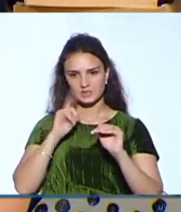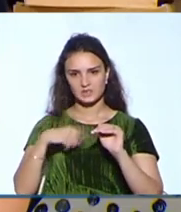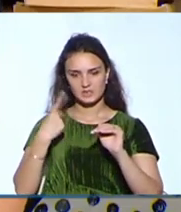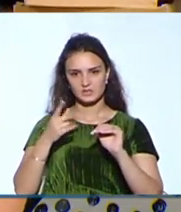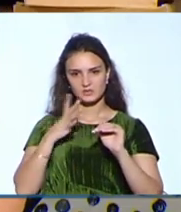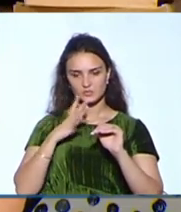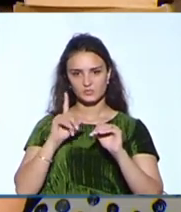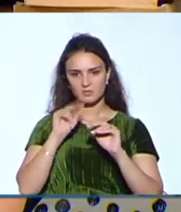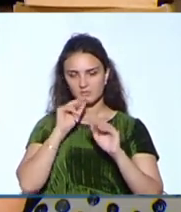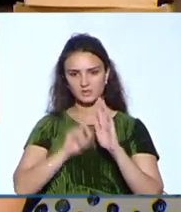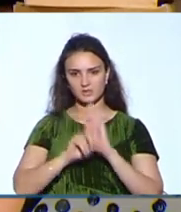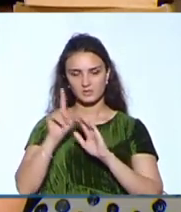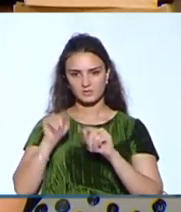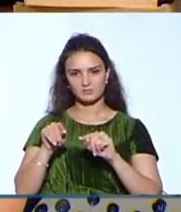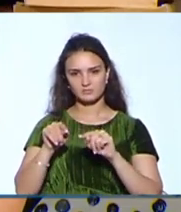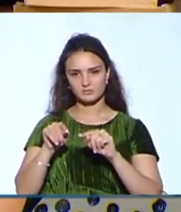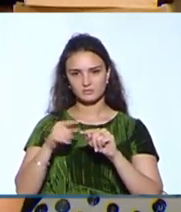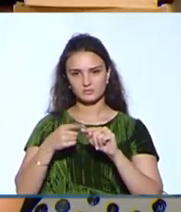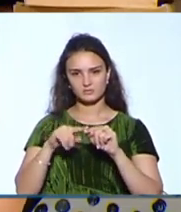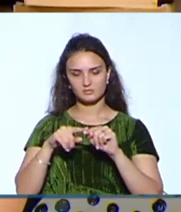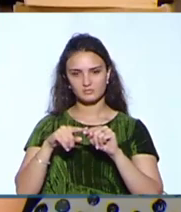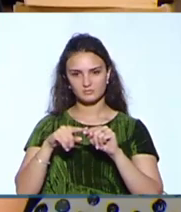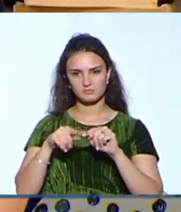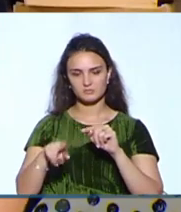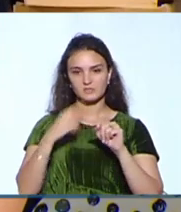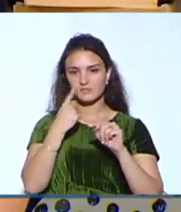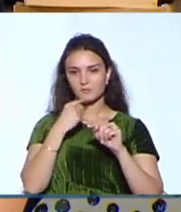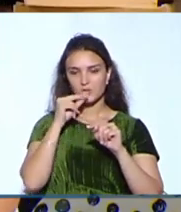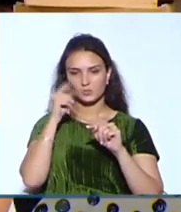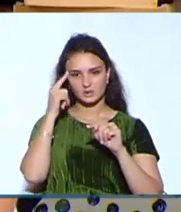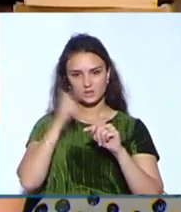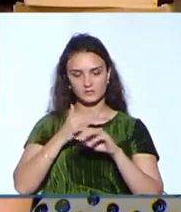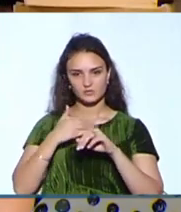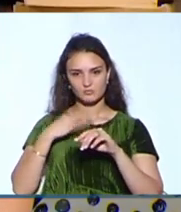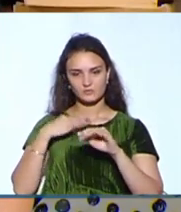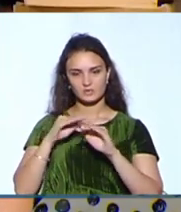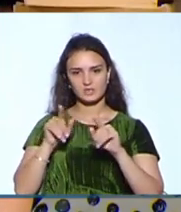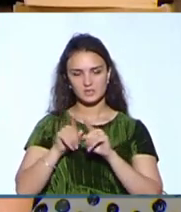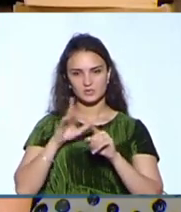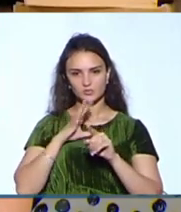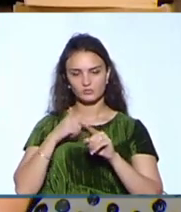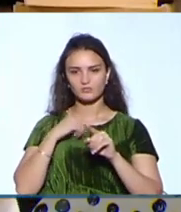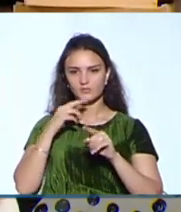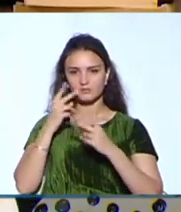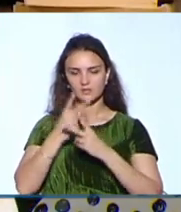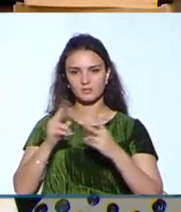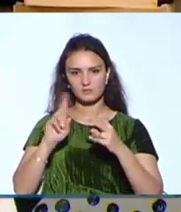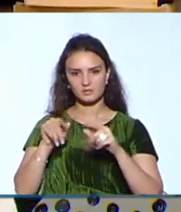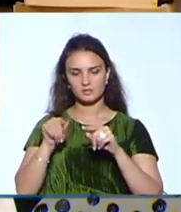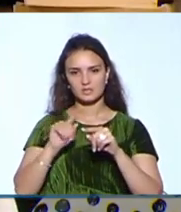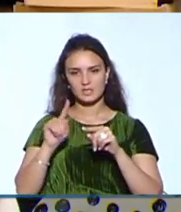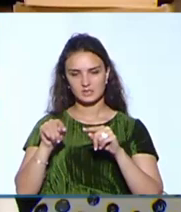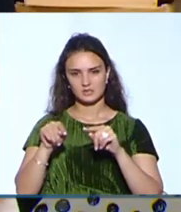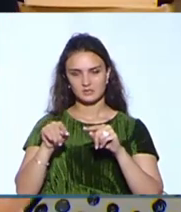იყო უკვე რომ ლაპარაკი დაიწყო, ესე იგი მას ვერბალური ინტელექტი აქვს. ჩემი შვილი ასეთი იყო, ისეთ. ჩვენ ვაკვირდებით და ვქმნით